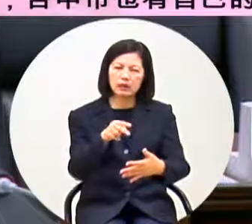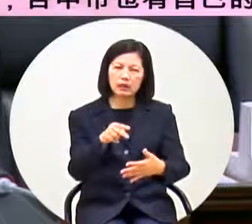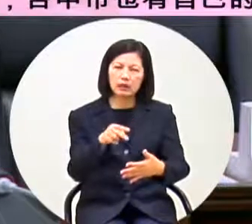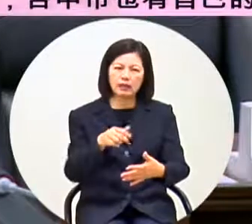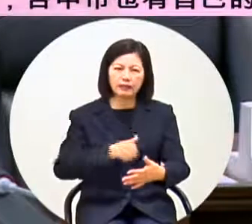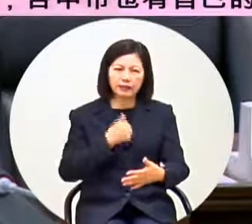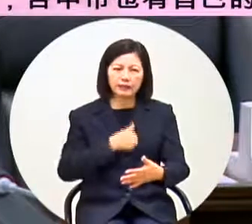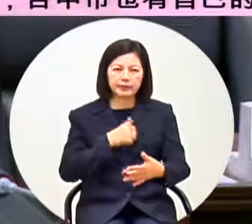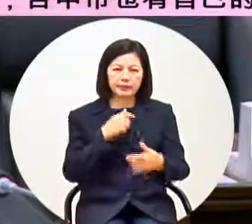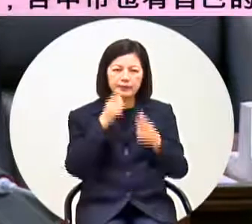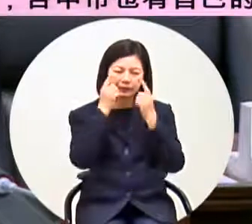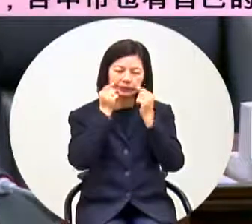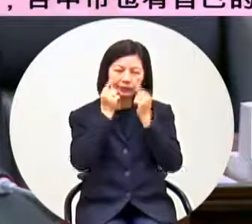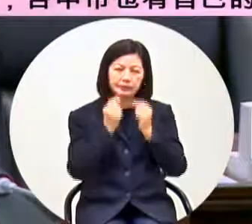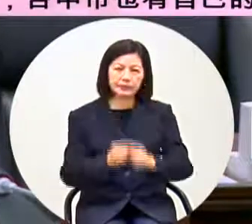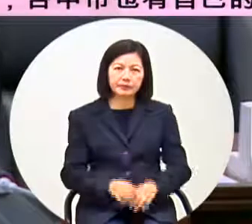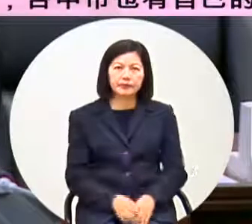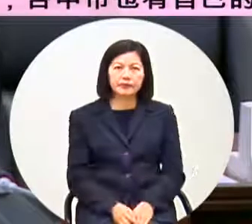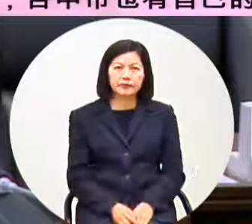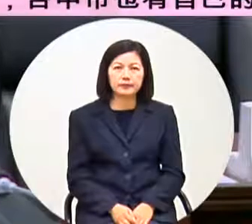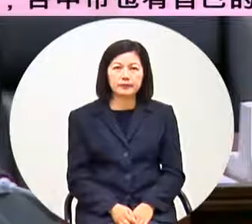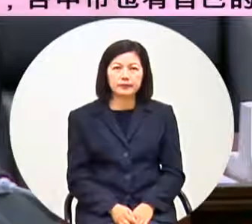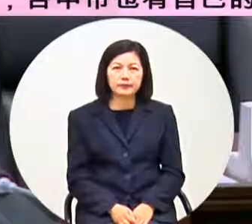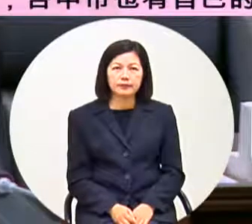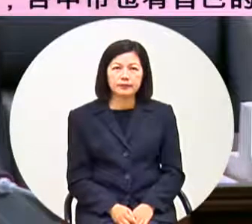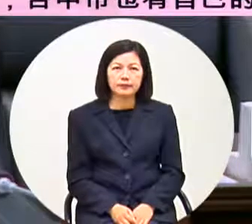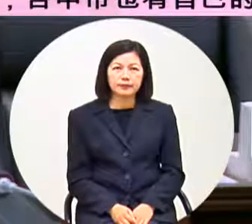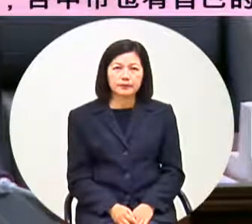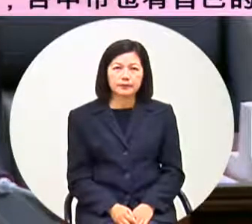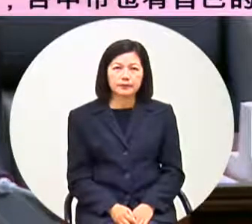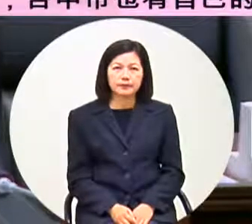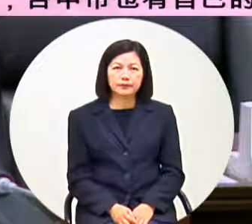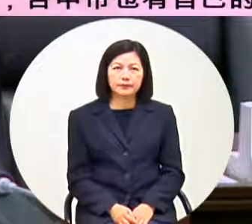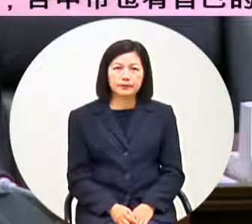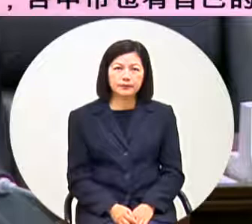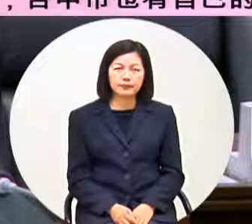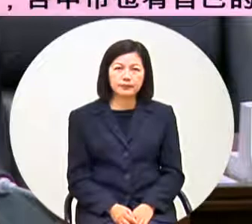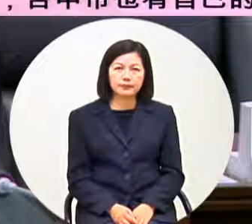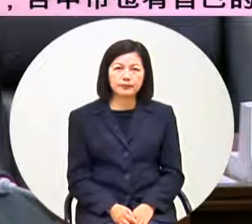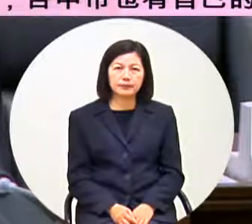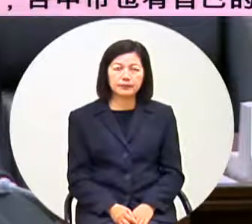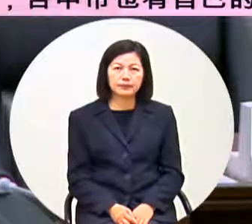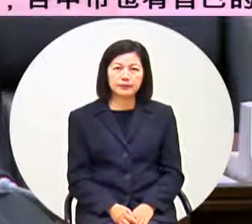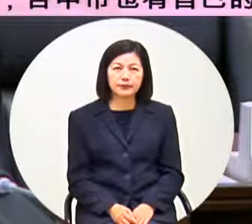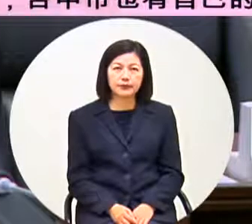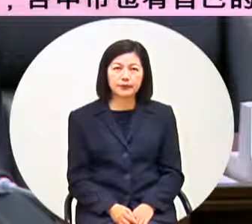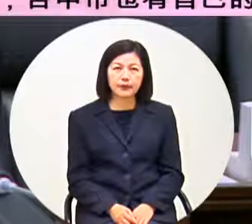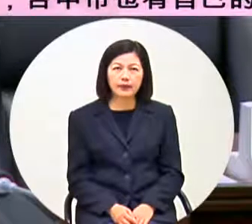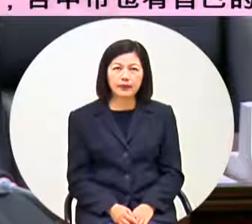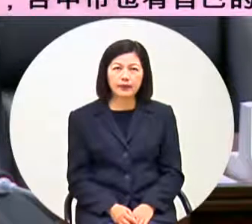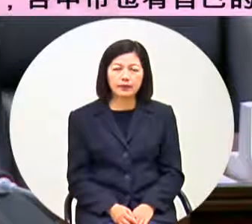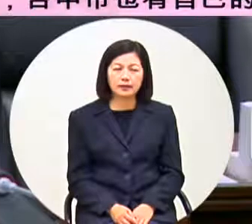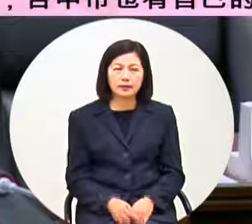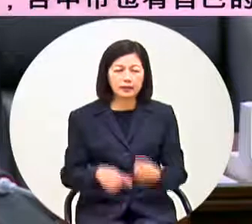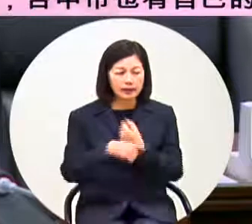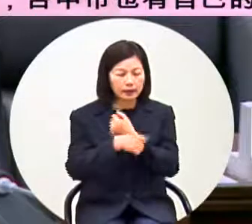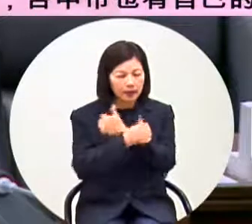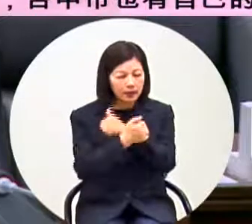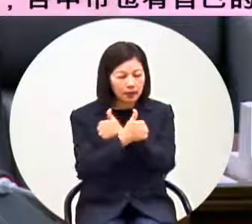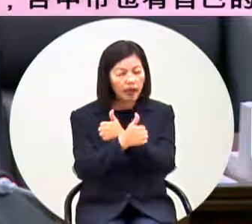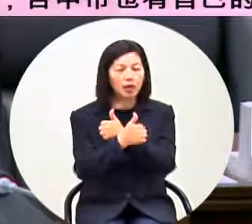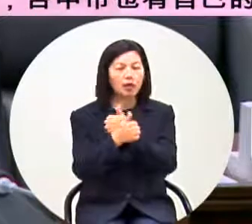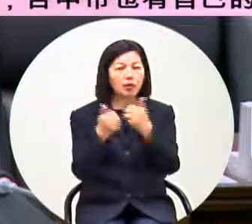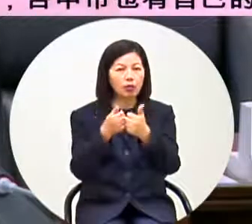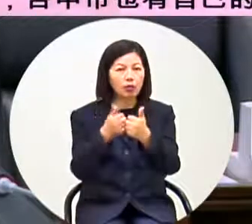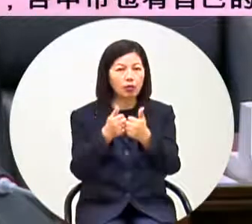那本席也从我们的研考会主委刘主委有说，针对我